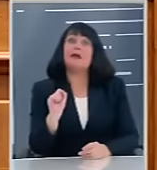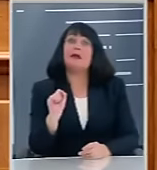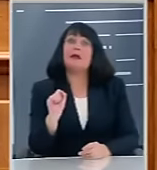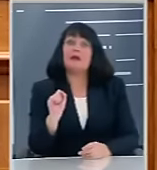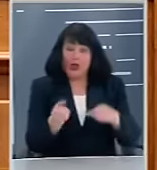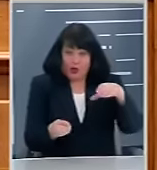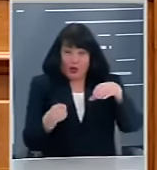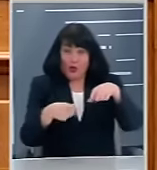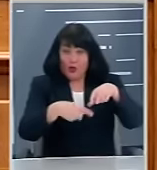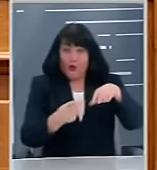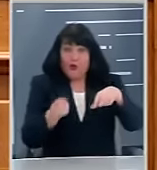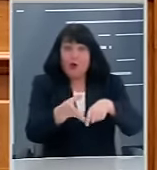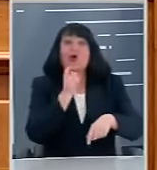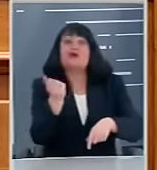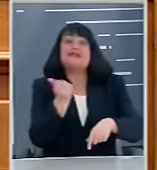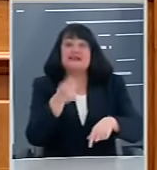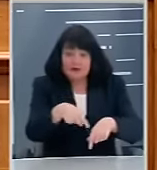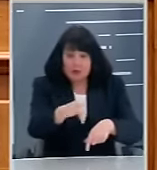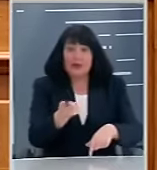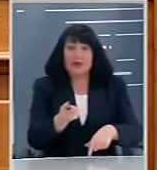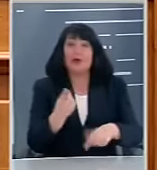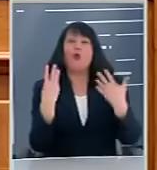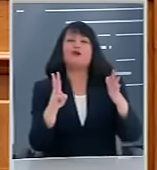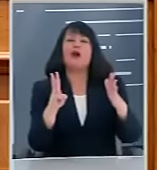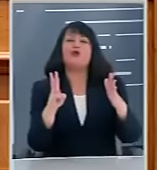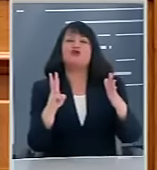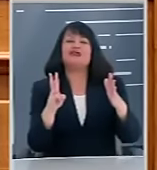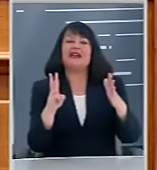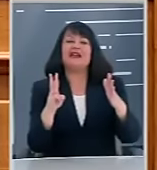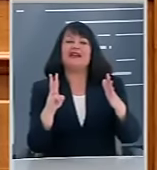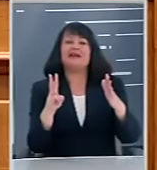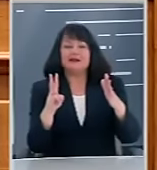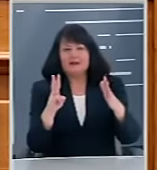13η σύνταξη στους συνταξιούχους κάτω από τα 850 ευρώ?